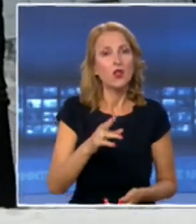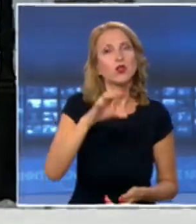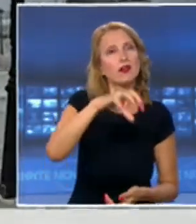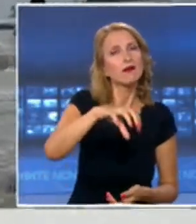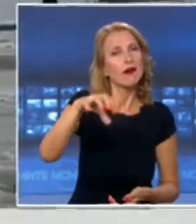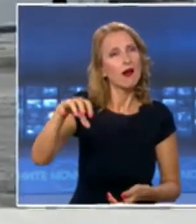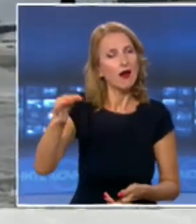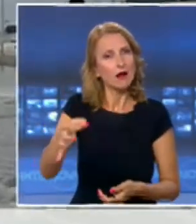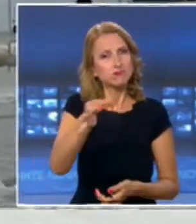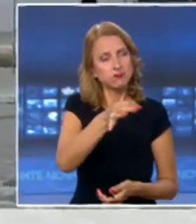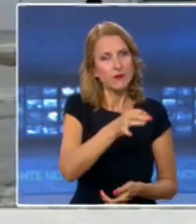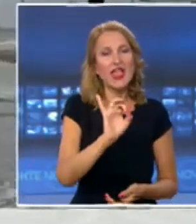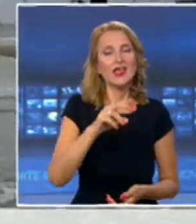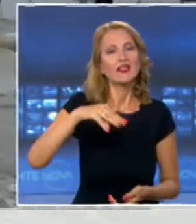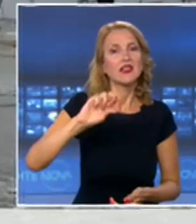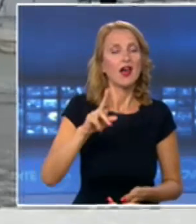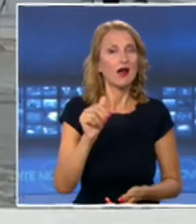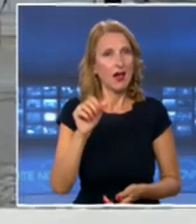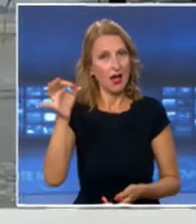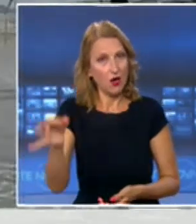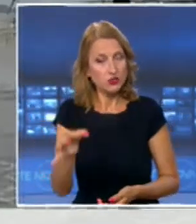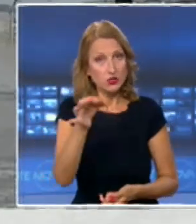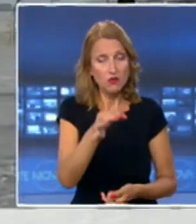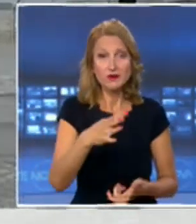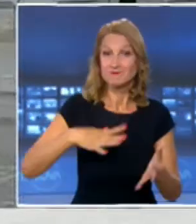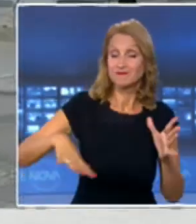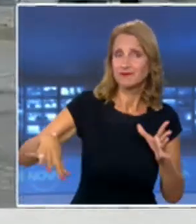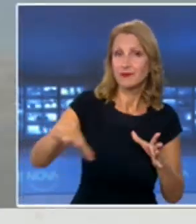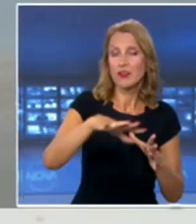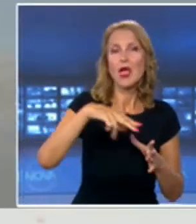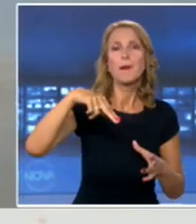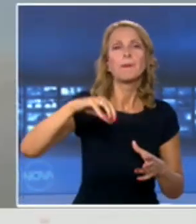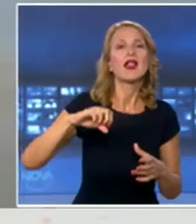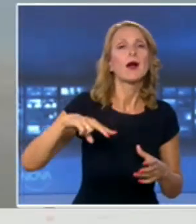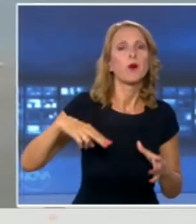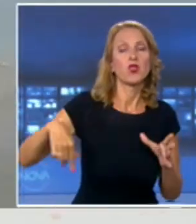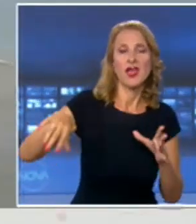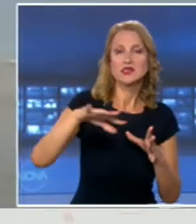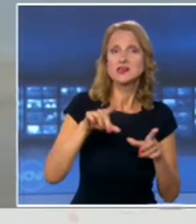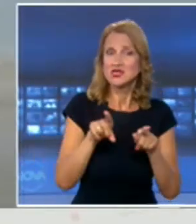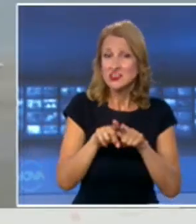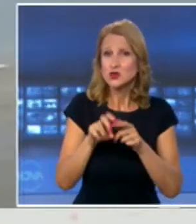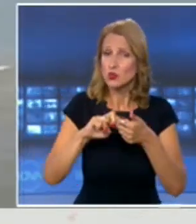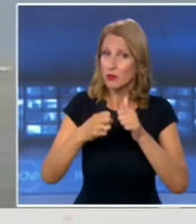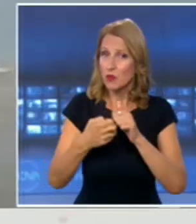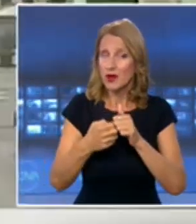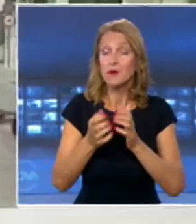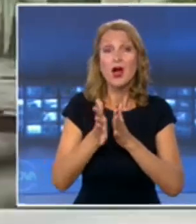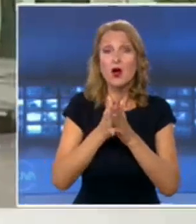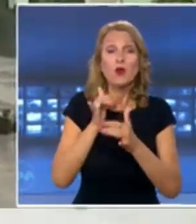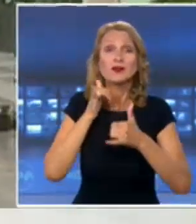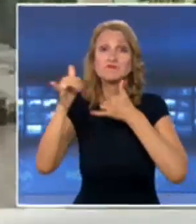Атика. Итака, засегната е почти цялата територия на Пелопонес. Гражданите подават сигнали за